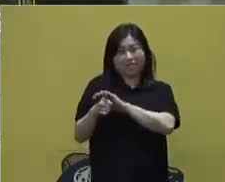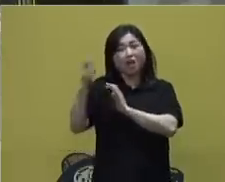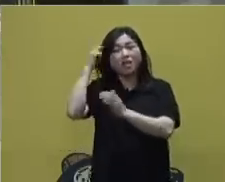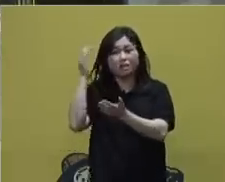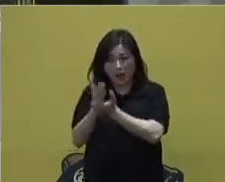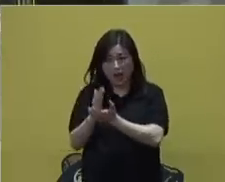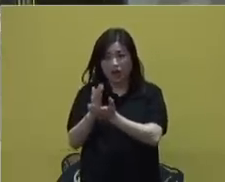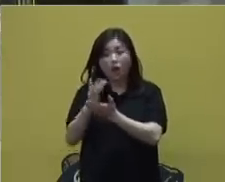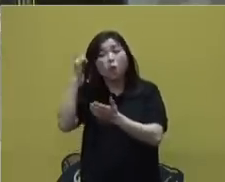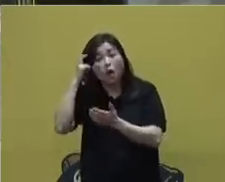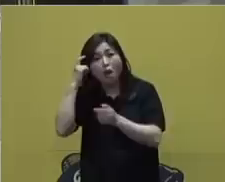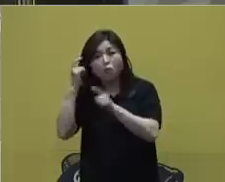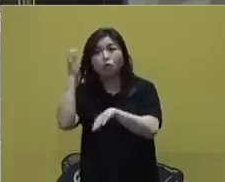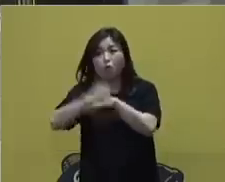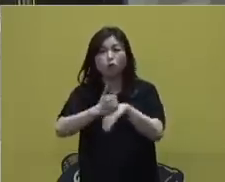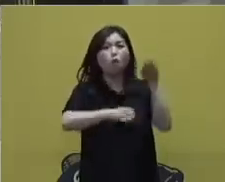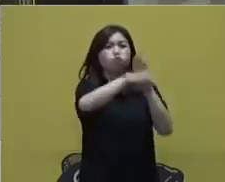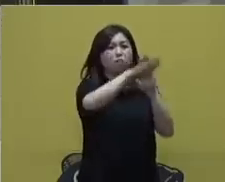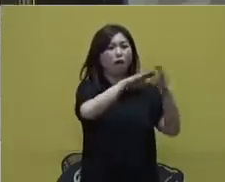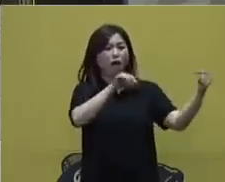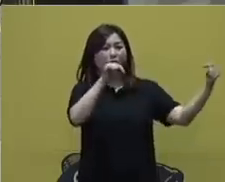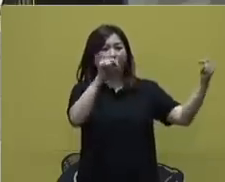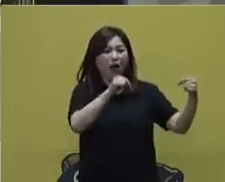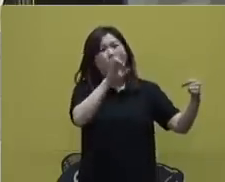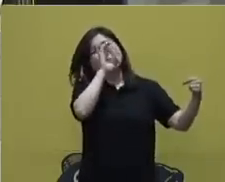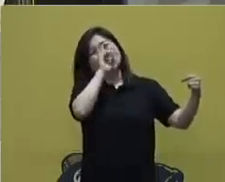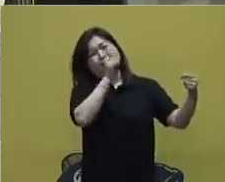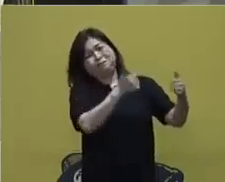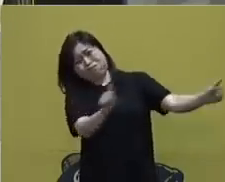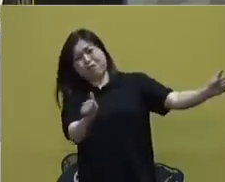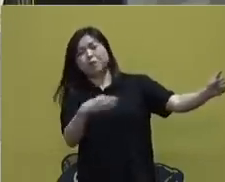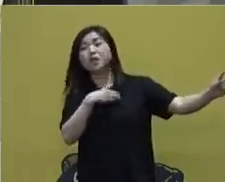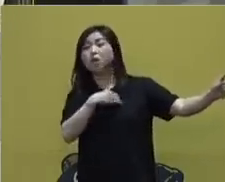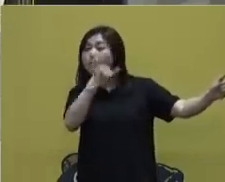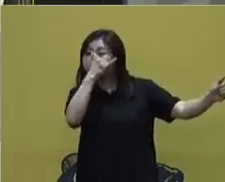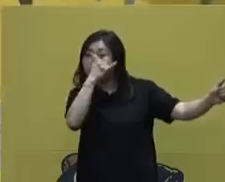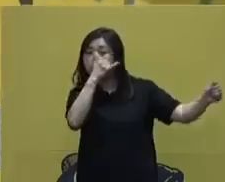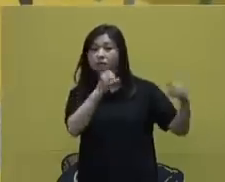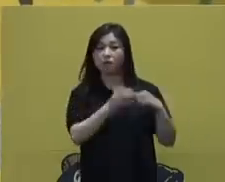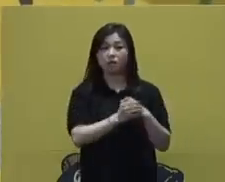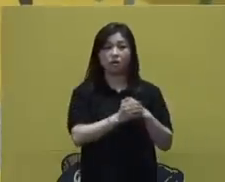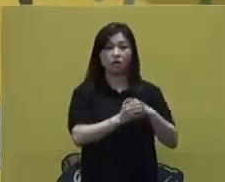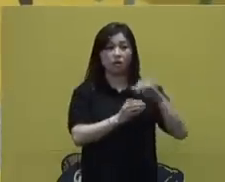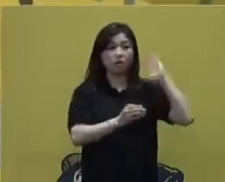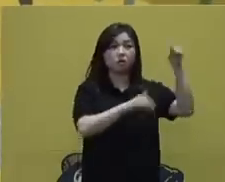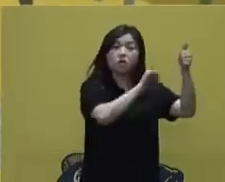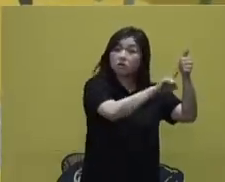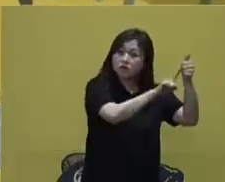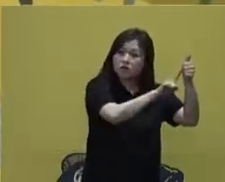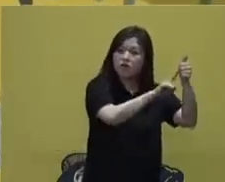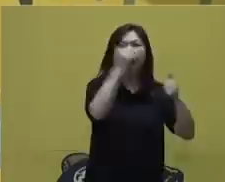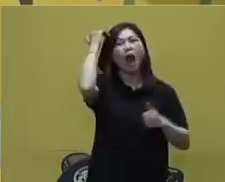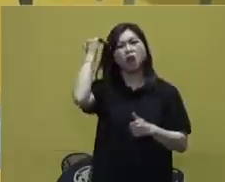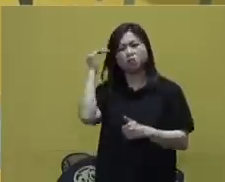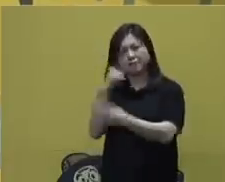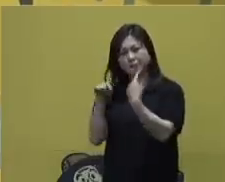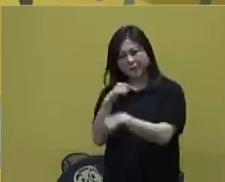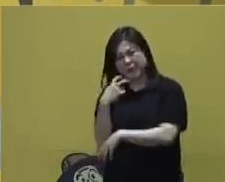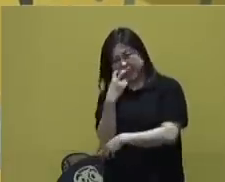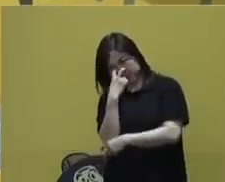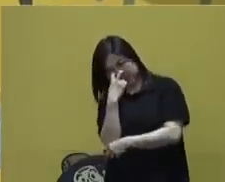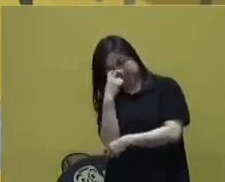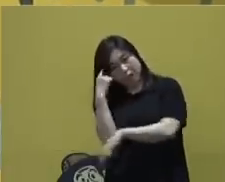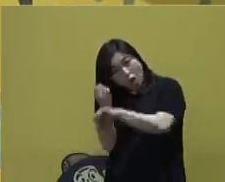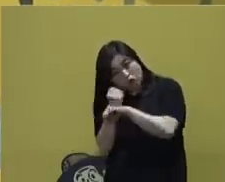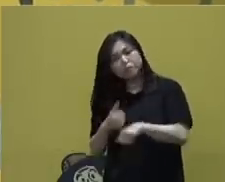더 잘 풀릴 가능성은 더 없어지는 것 같습니다. 그러니까 김정은 위원장이 우리 대한민국을 좀 더 연구해야 돼요.